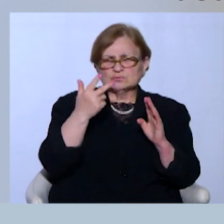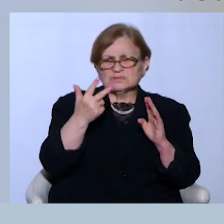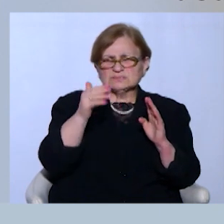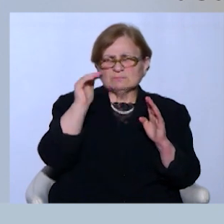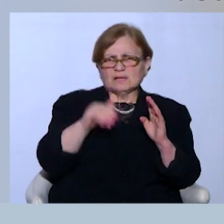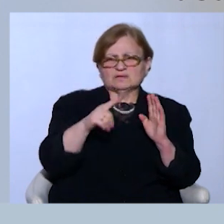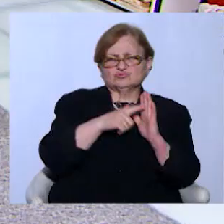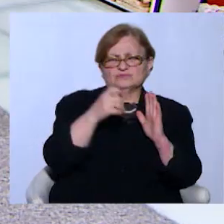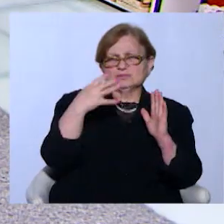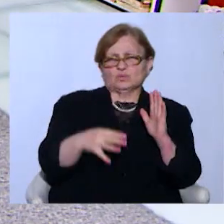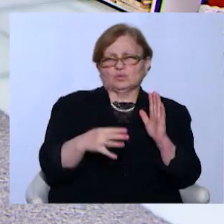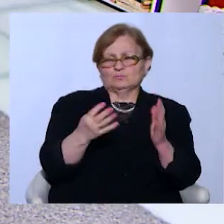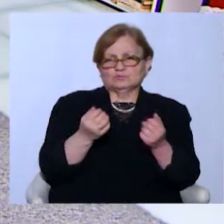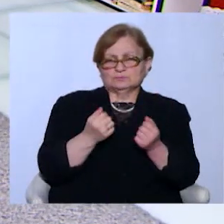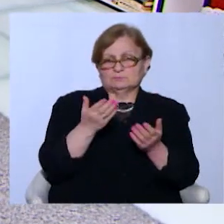43740.